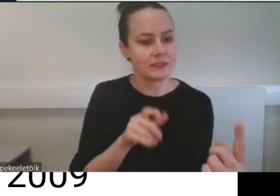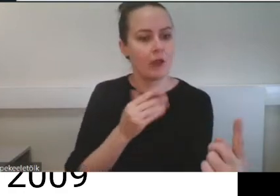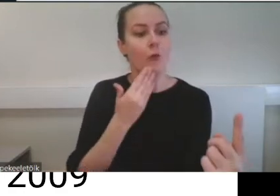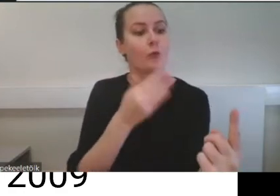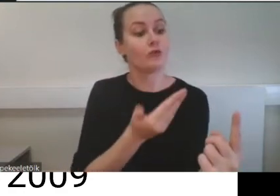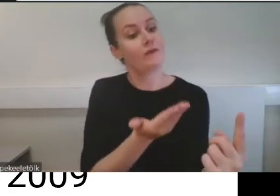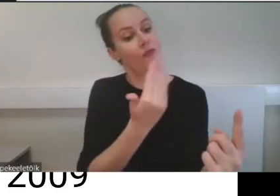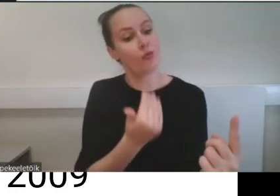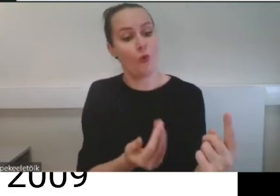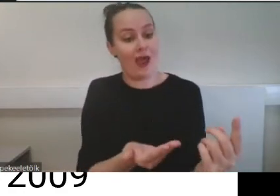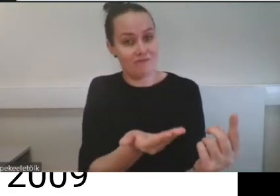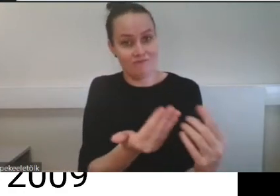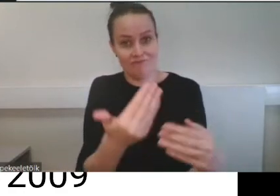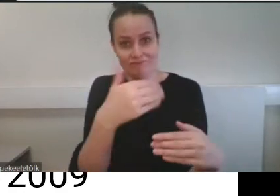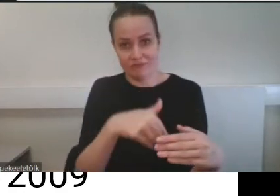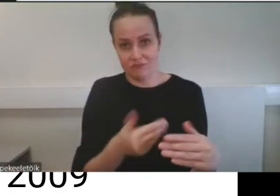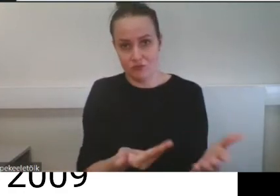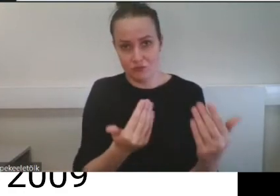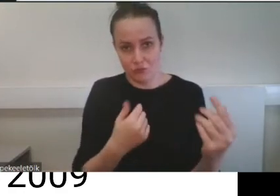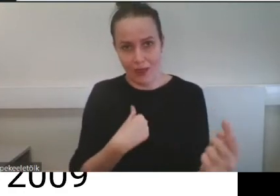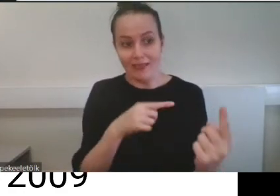2006, siis